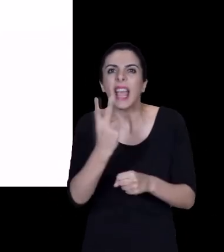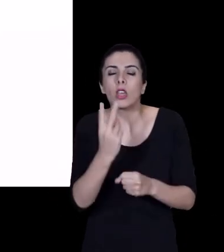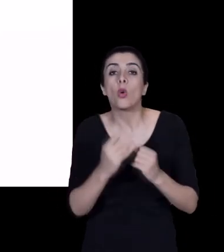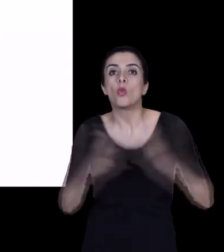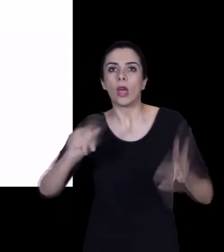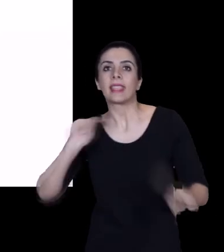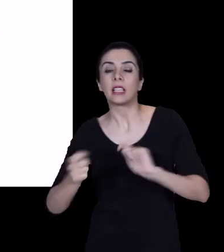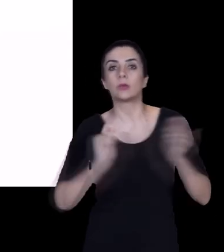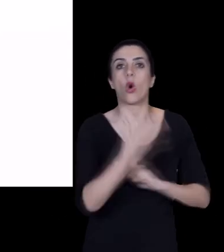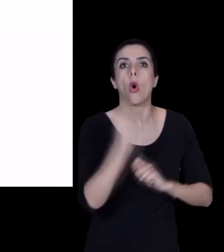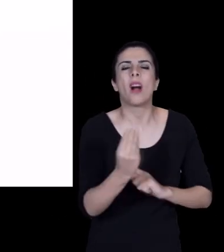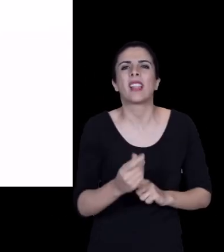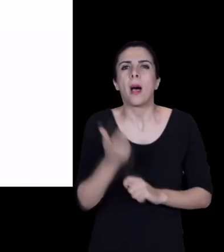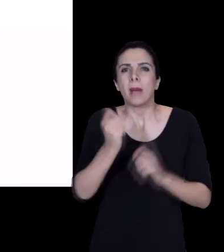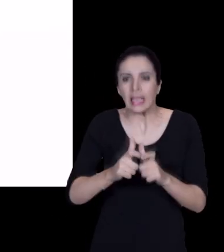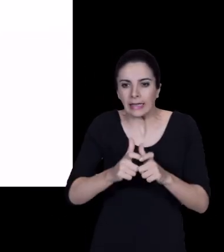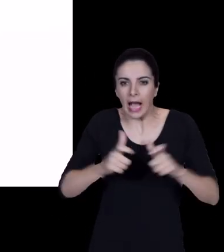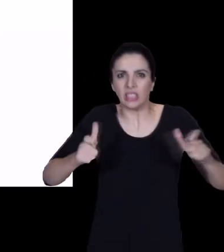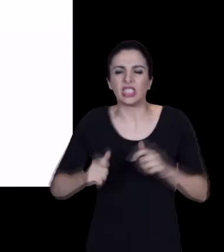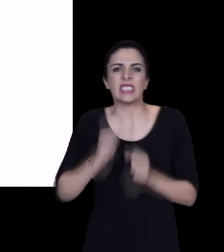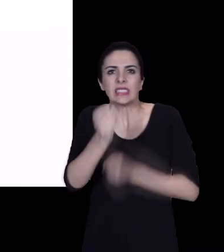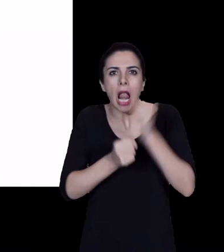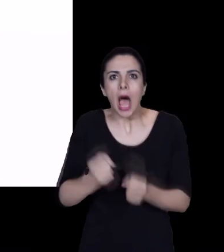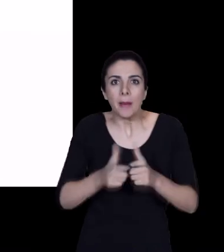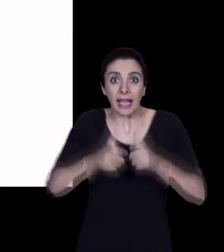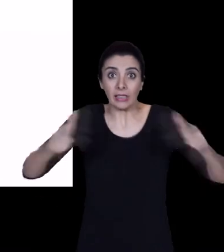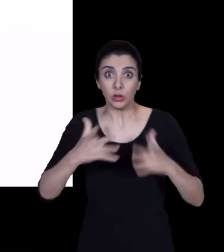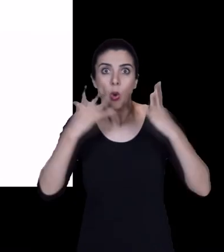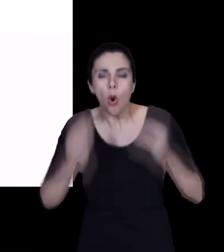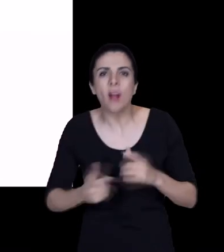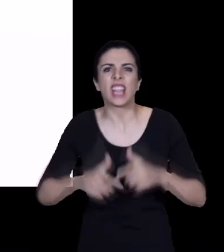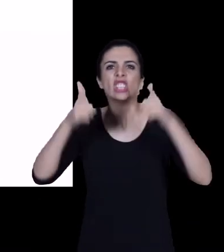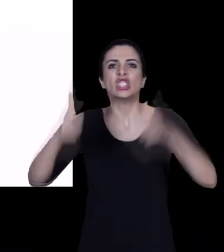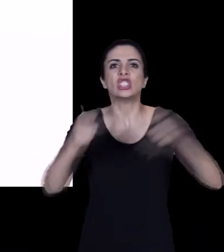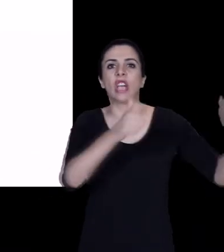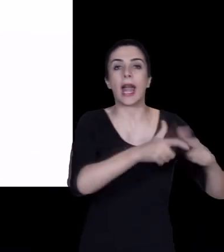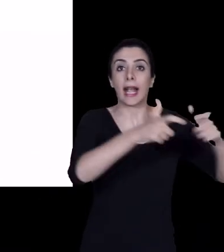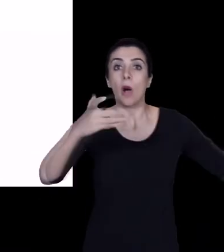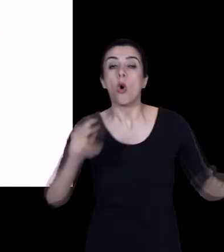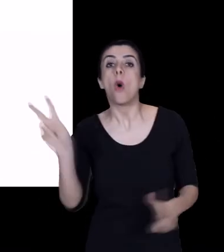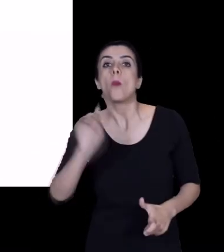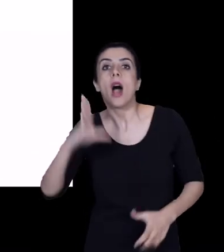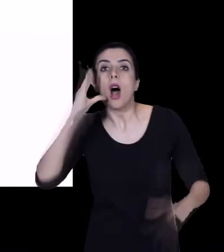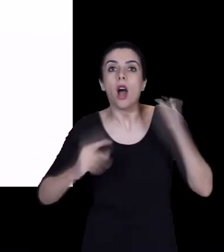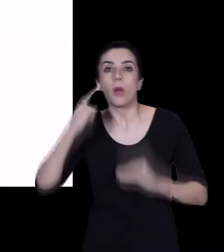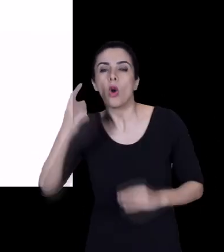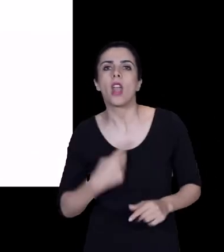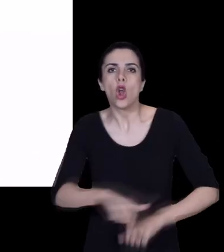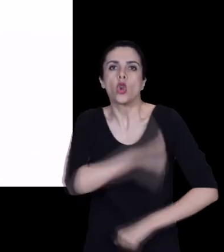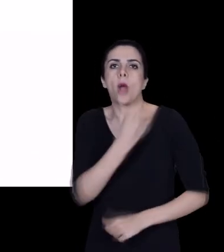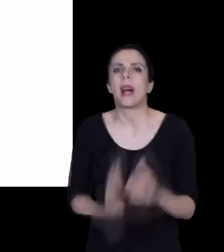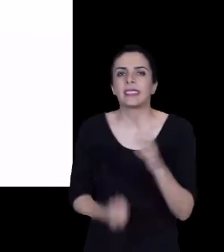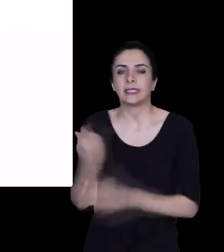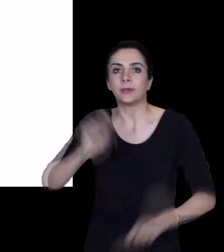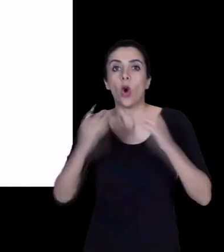iki büyük dönüşüm etkili oldu. Kapitalizmin yükselişiyle gelişen sanayileşme ve kentleşme ve modern anlamıyla normalliğin